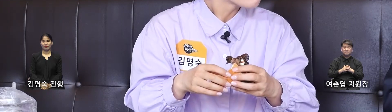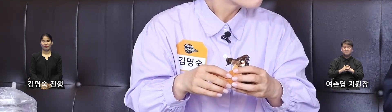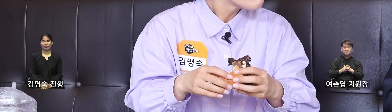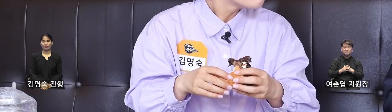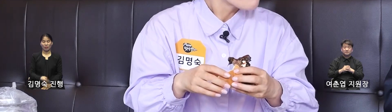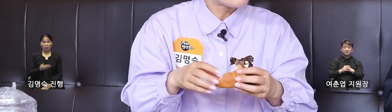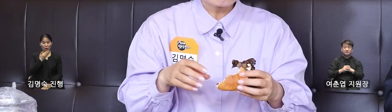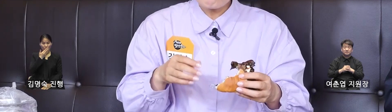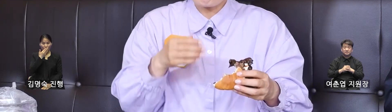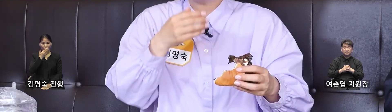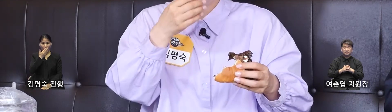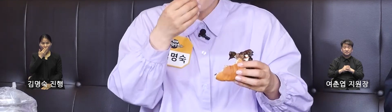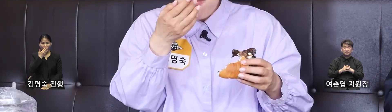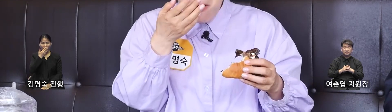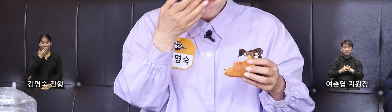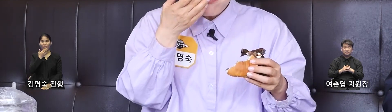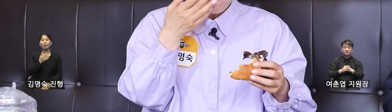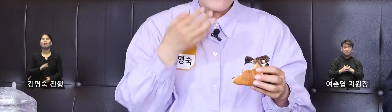이렇게 먹다 보면요.